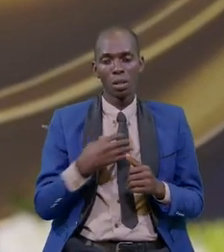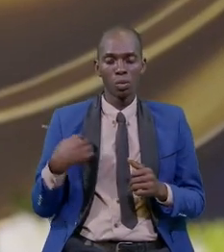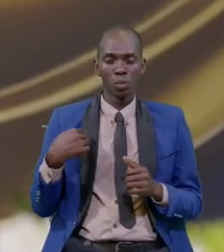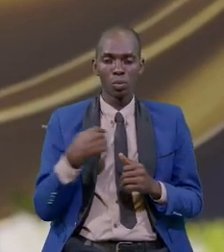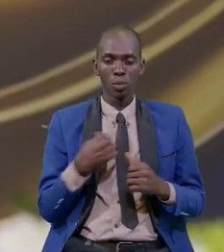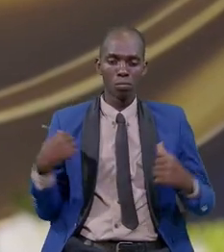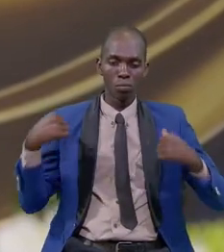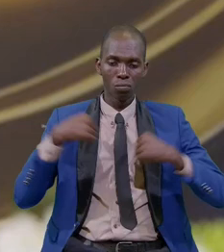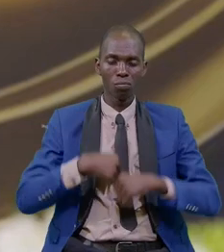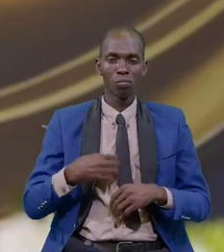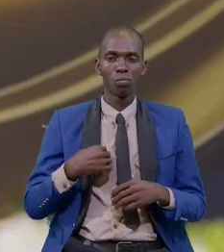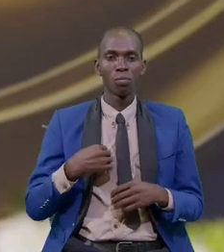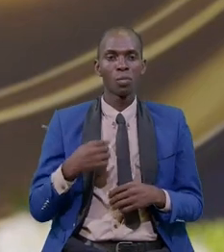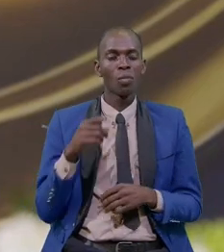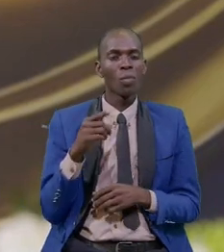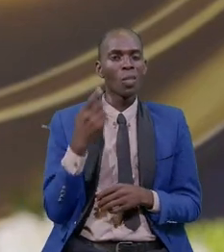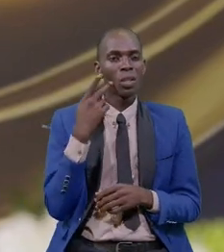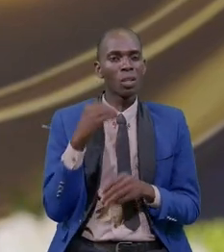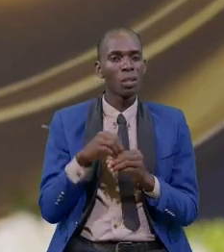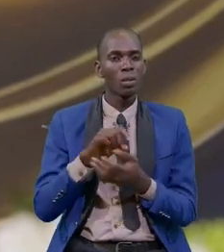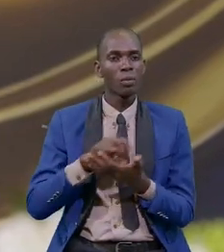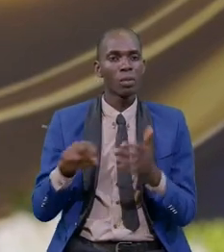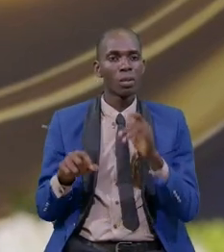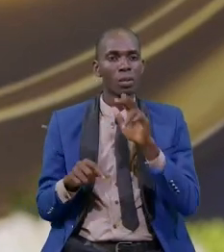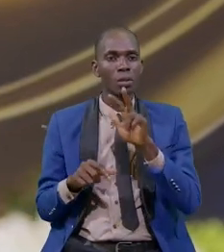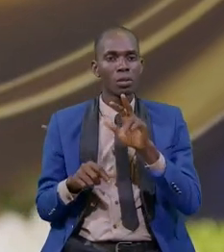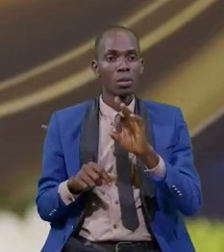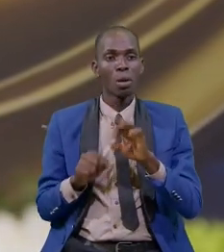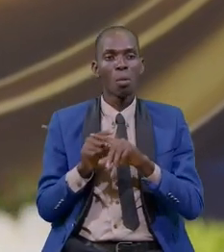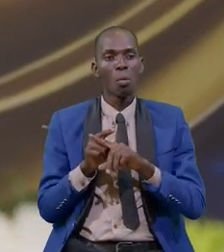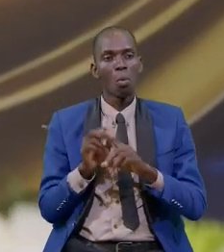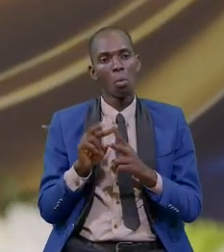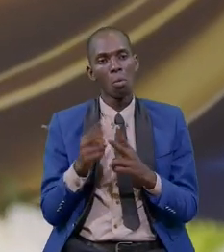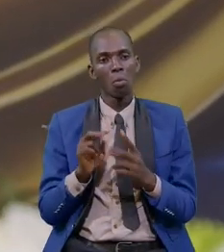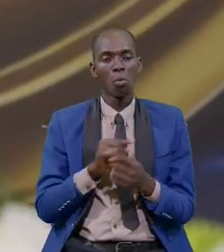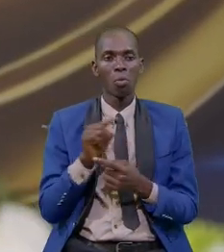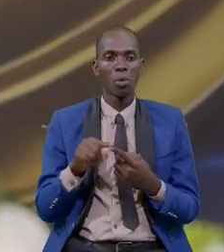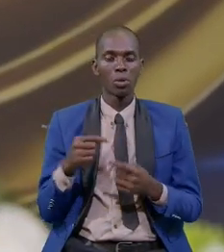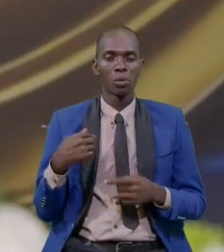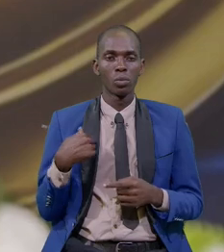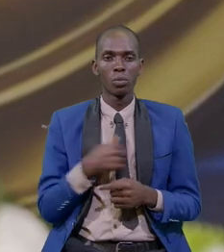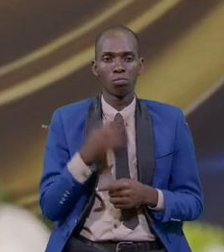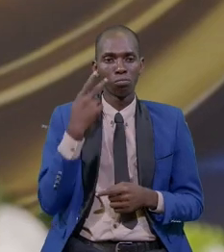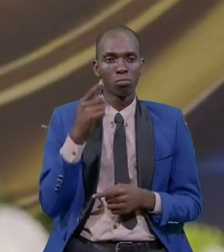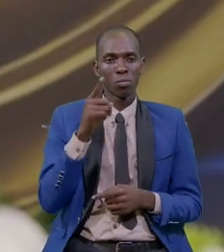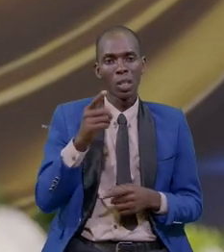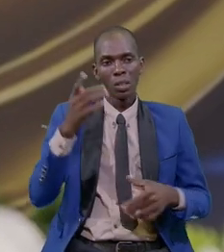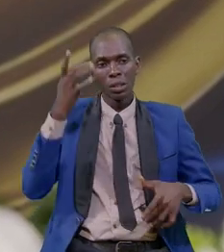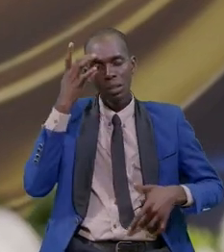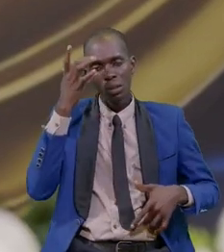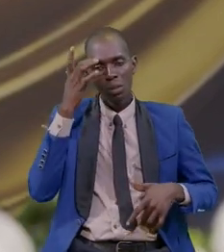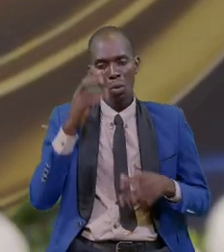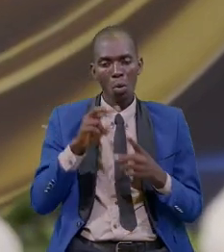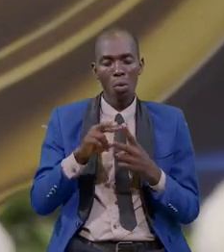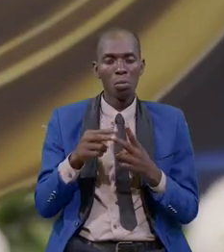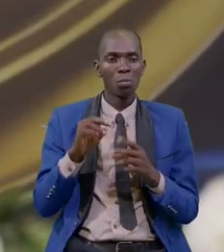vêtu? Verset 39. Oh, quand t'avons-nous vu malade ou en